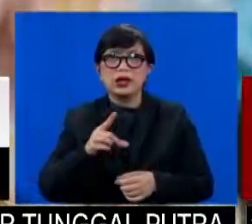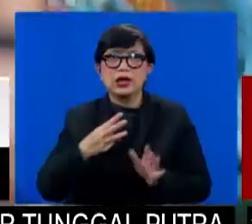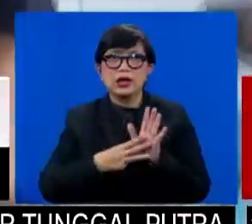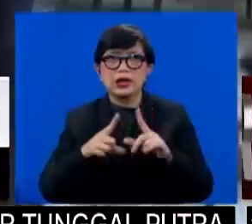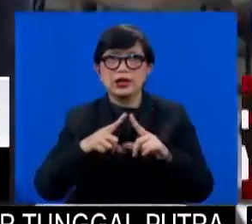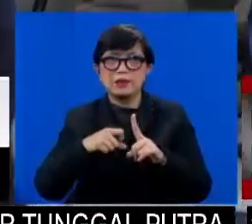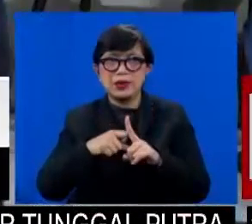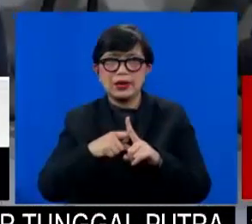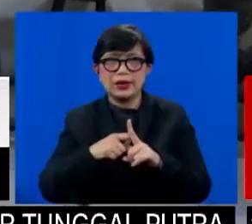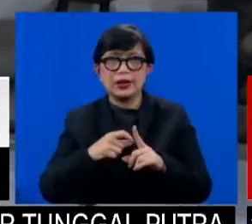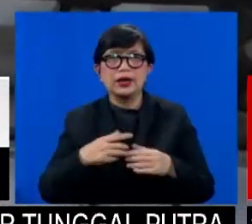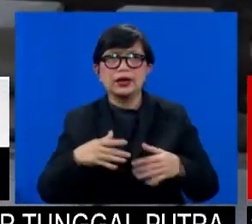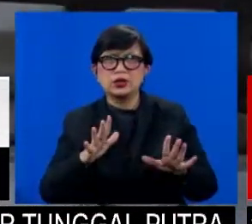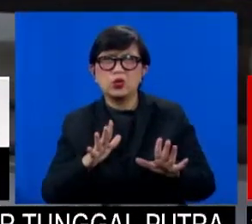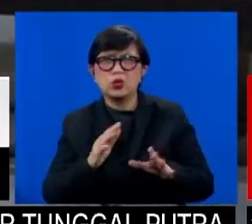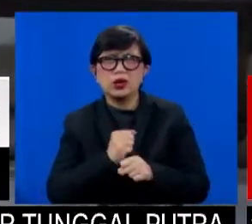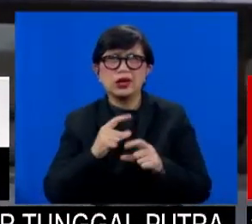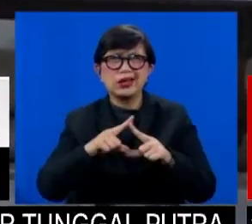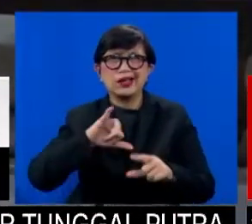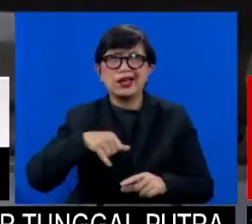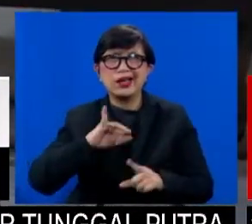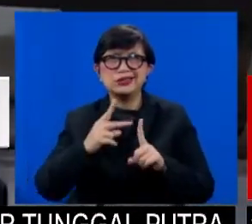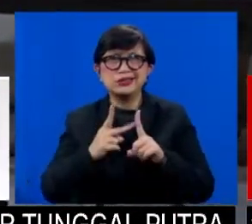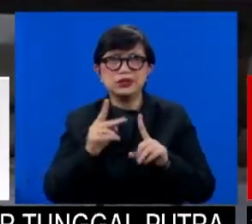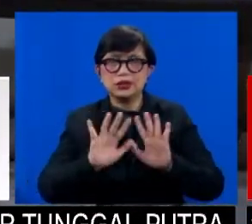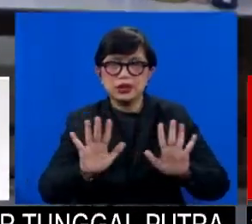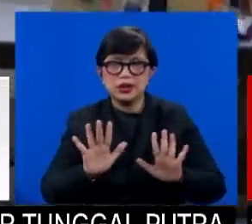tongseng adalah racikan kuah gulai. Jadi jangan pilih rempah ya.